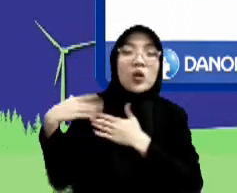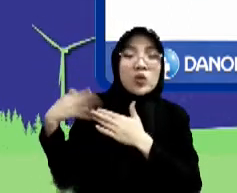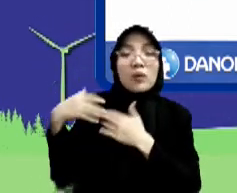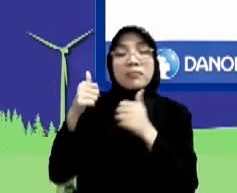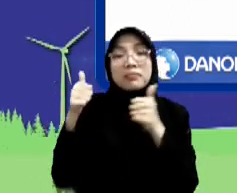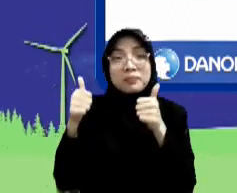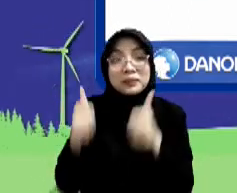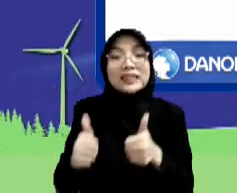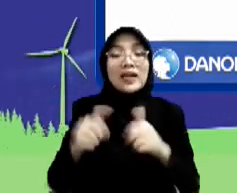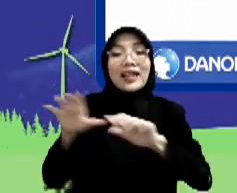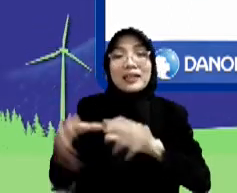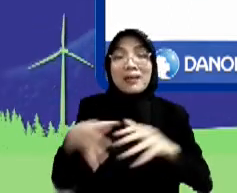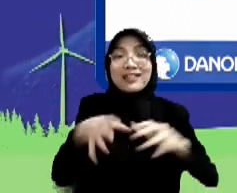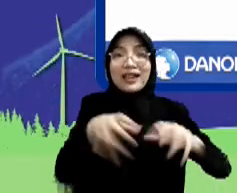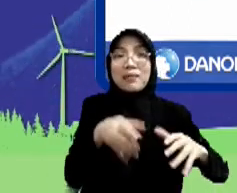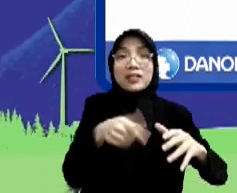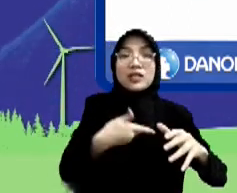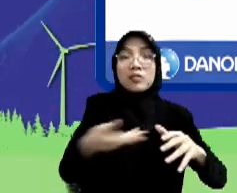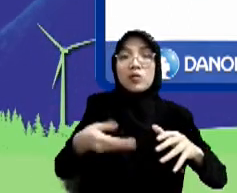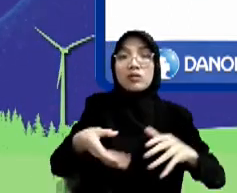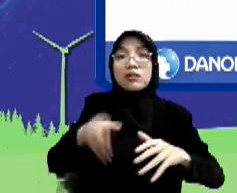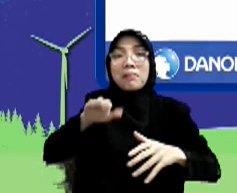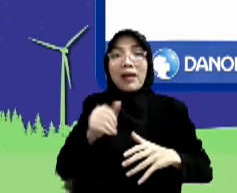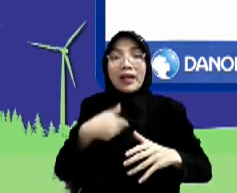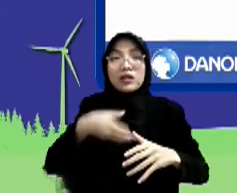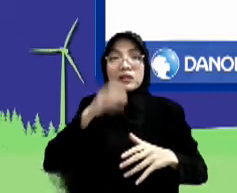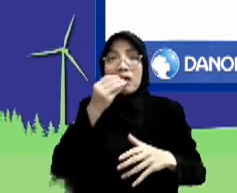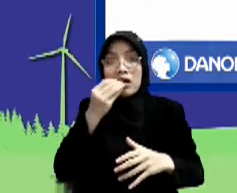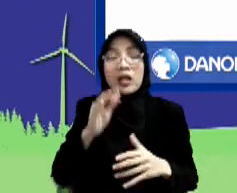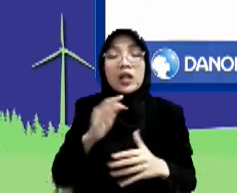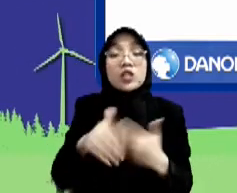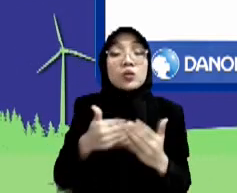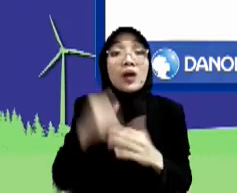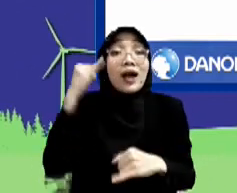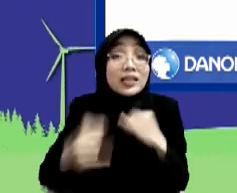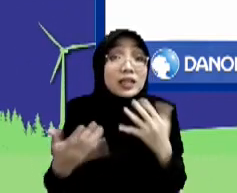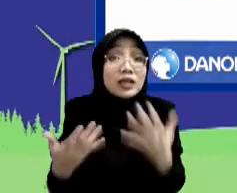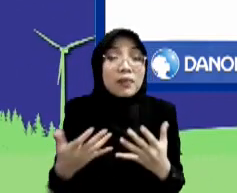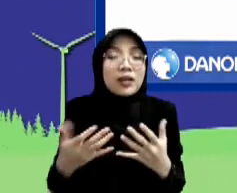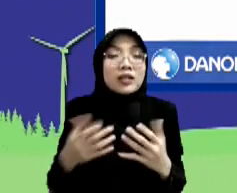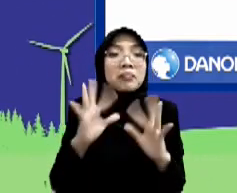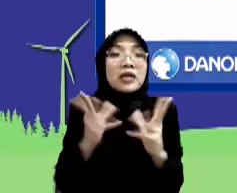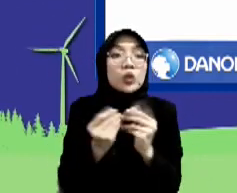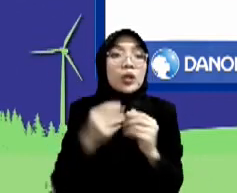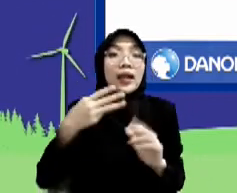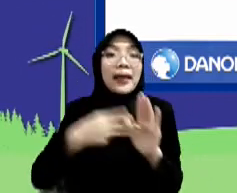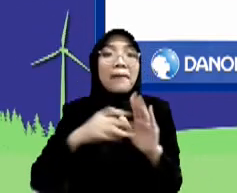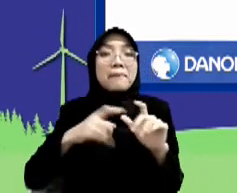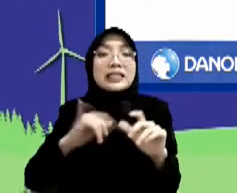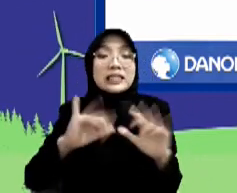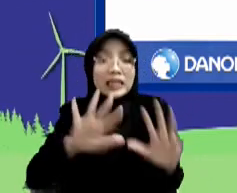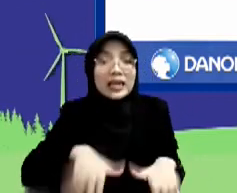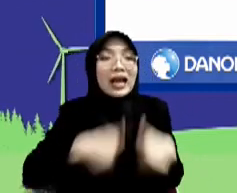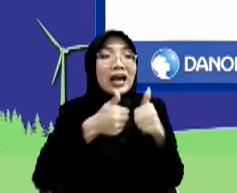ee kemasan dari produk yang e dia konsumsi ini semua kan at the end eh larinya juga ke hitung-itungan emisi yang nanti akan dihasilkan oleh